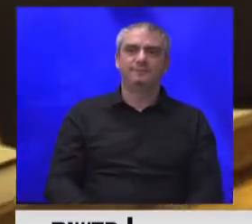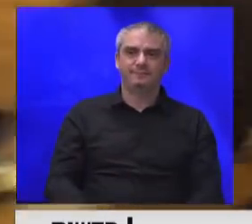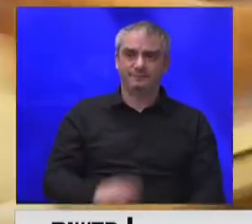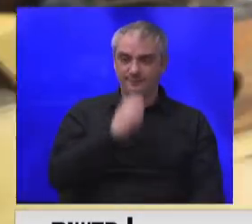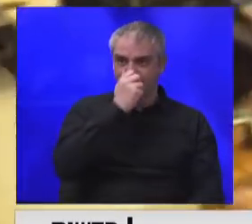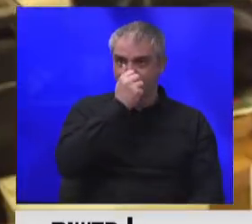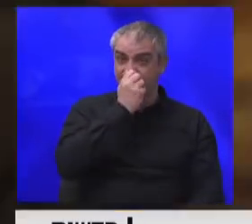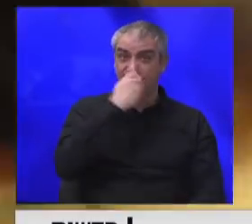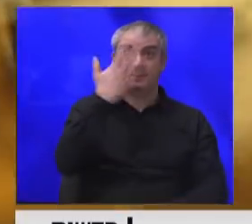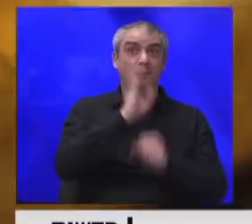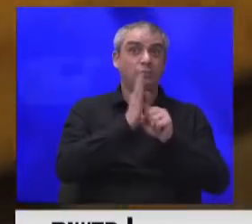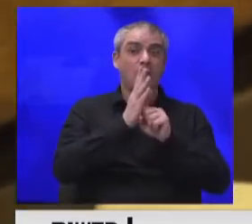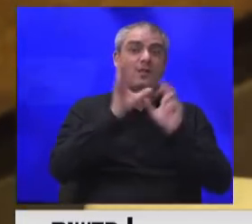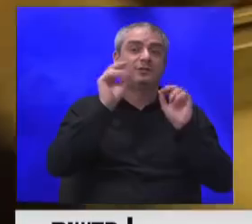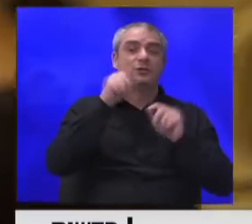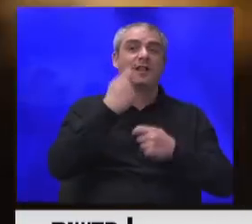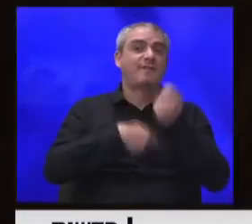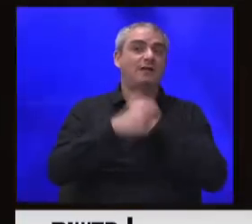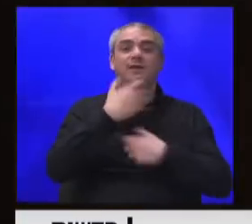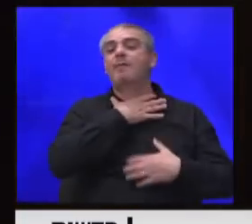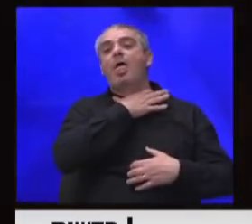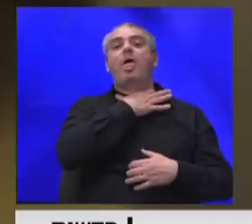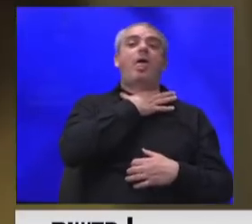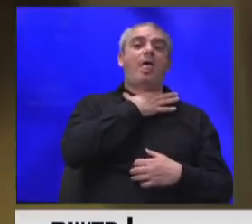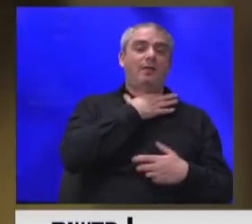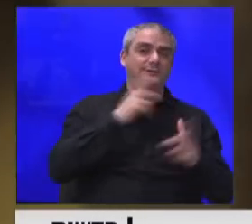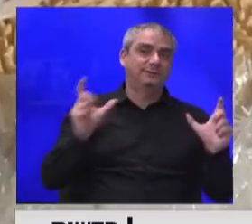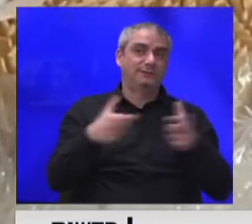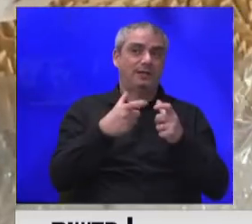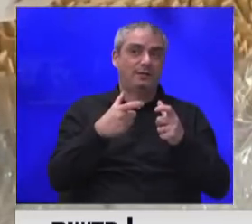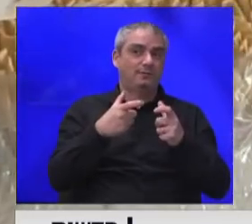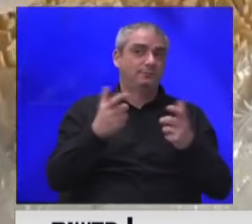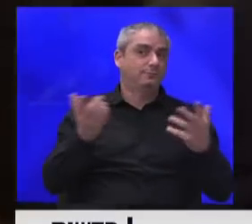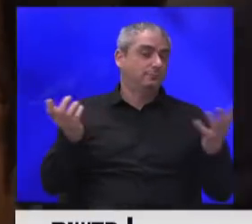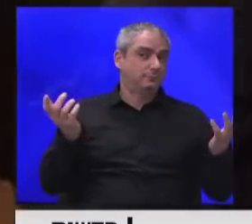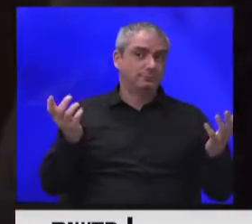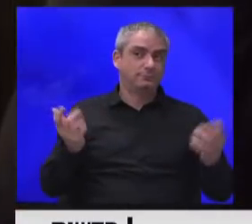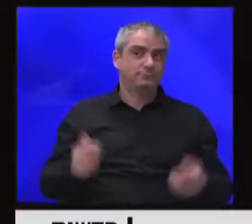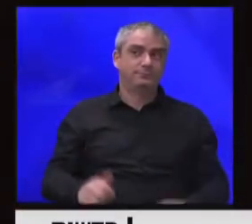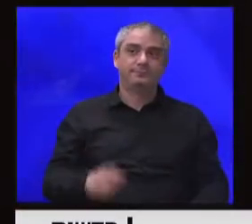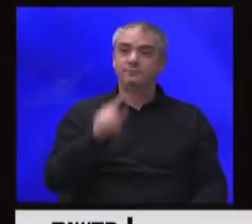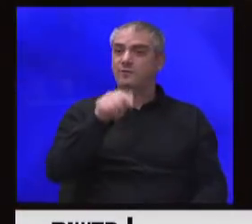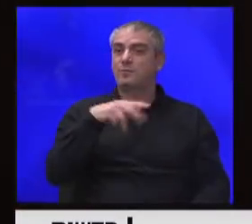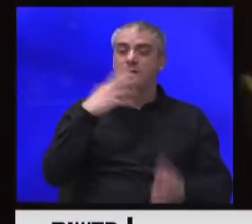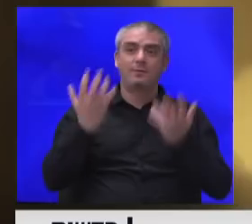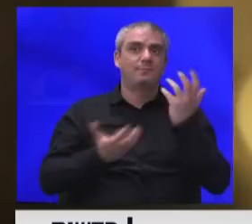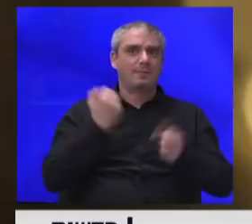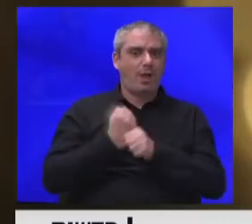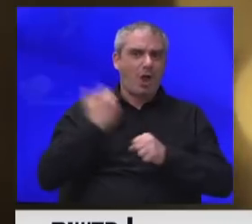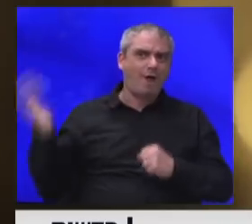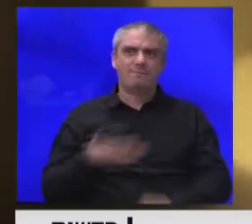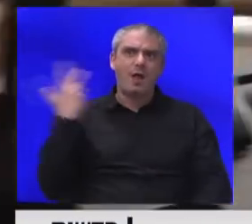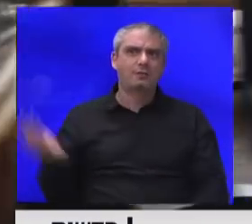בחוץ קורונה, עשרות אלפי עסקים נקים תחת עול הסגרים. וכאן המטבח